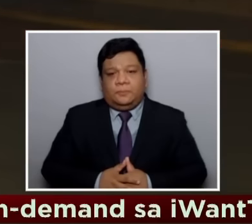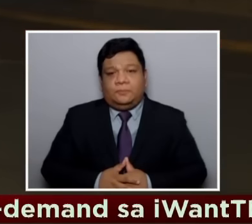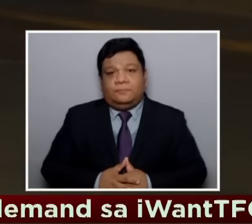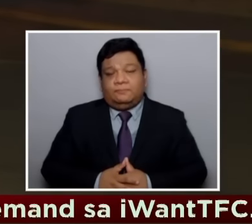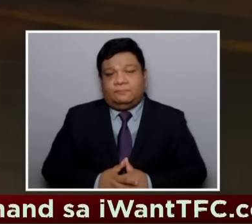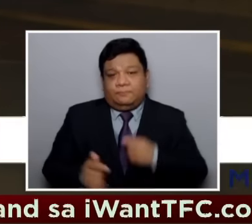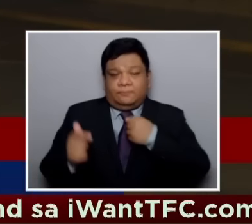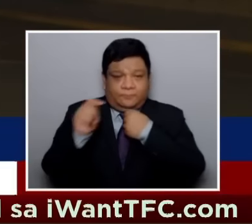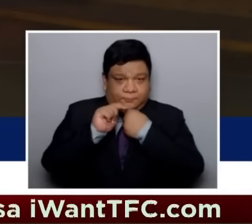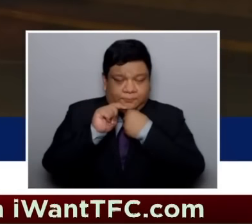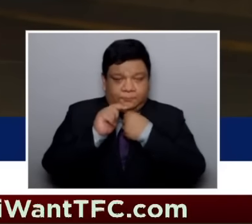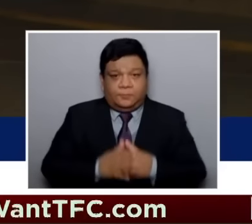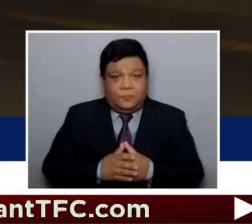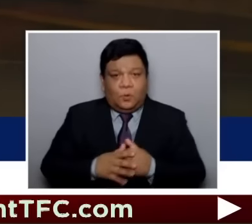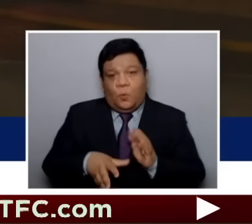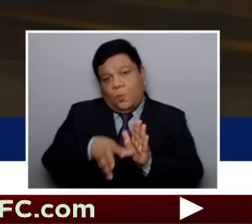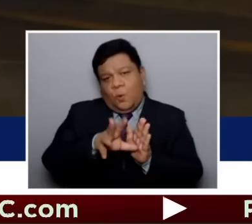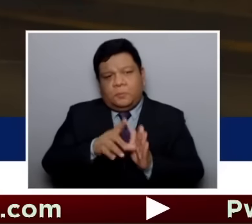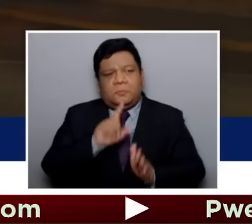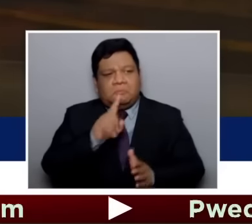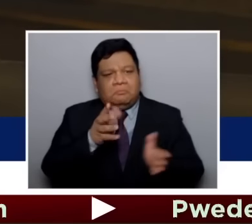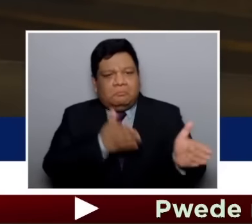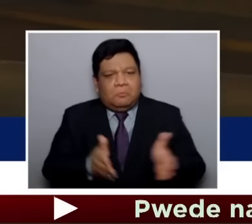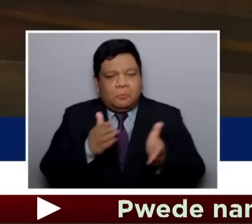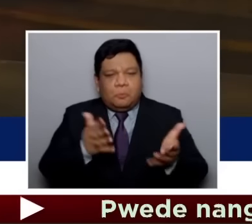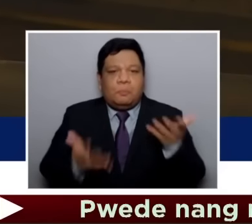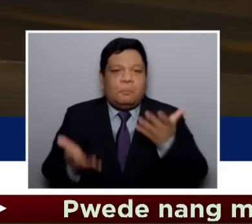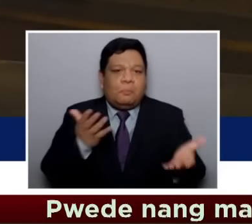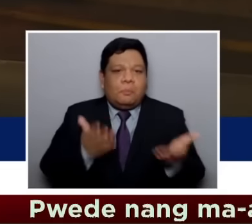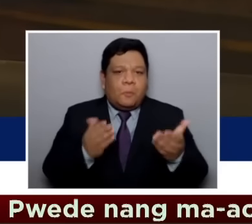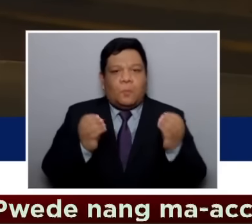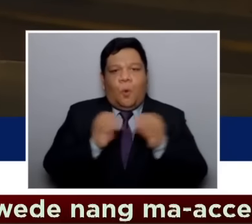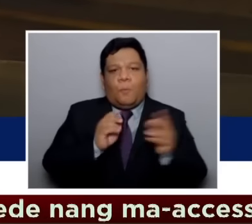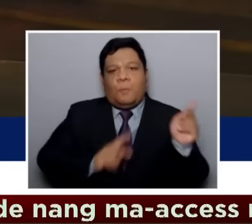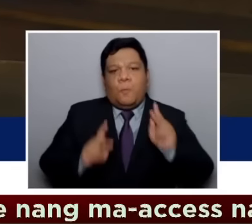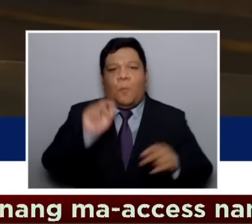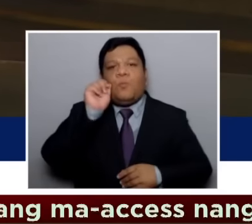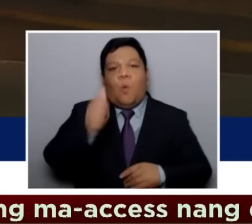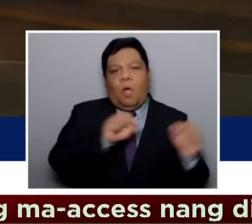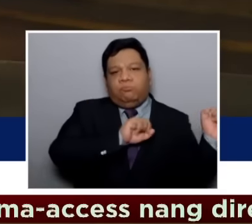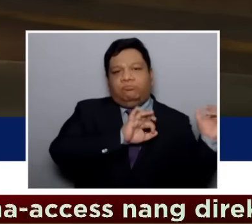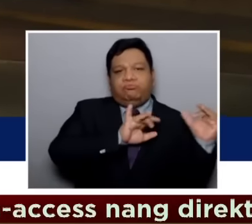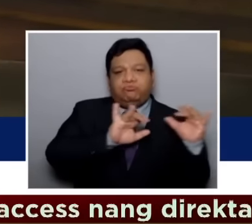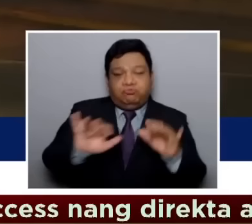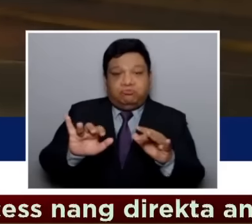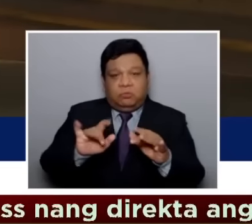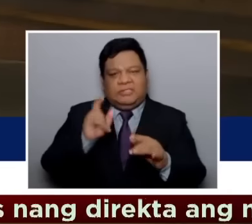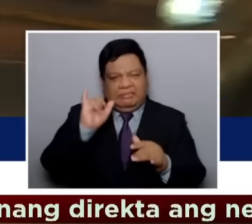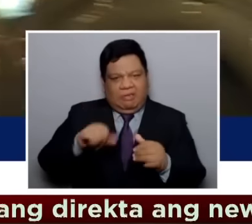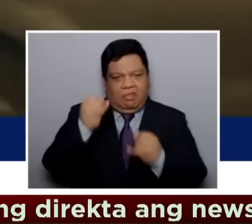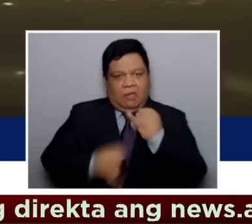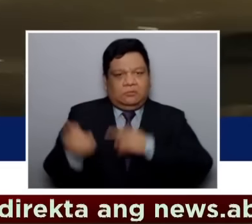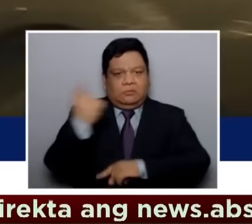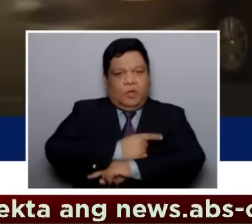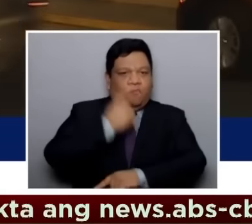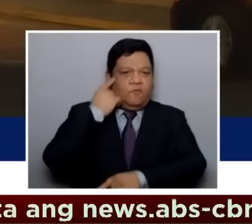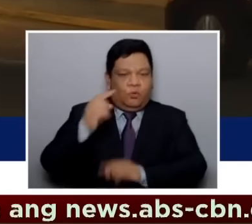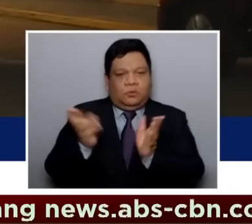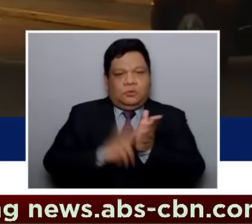Pinaghahanda rin ng COMELEC ang posibleng pagdagsa ng mas marami pang bilang na magpaparehistro bukas, ang deadline para sa voter